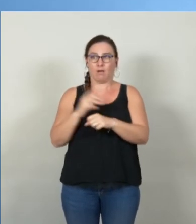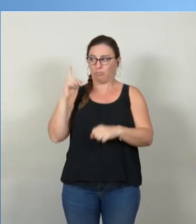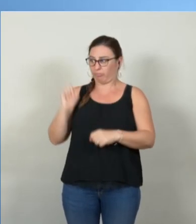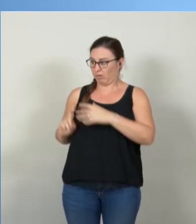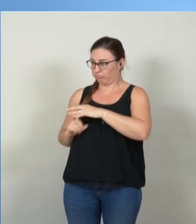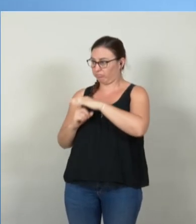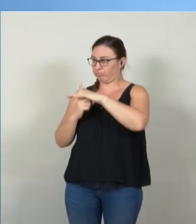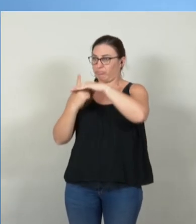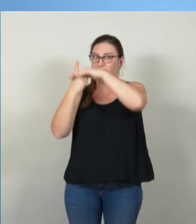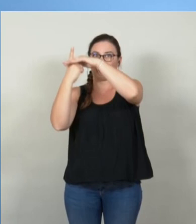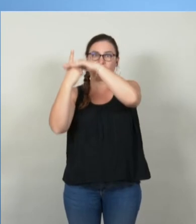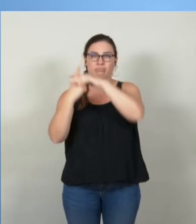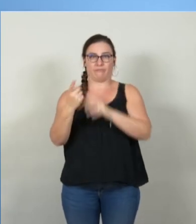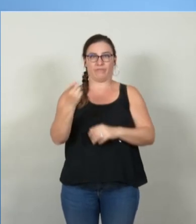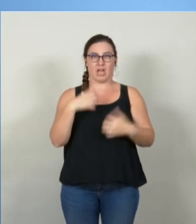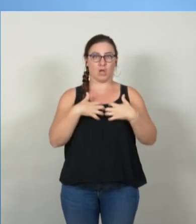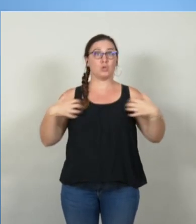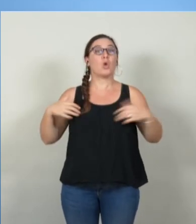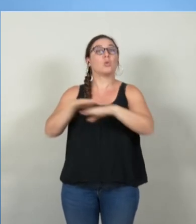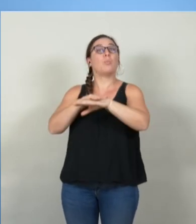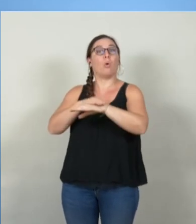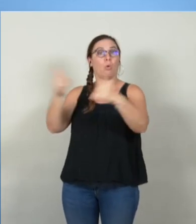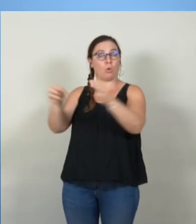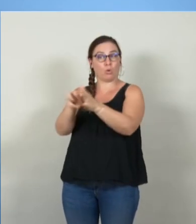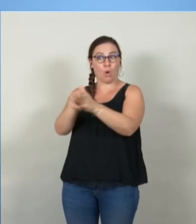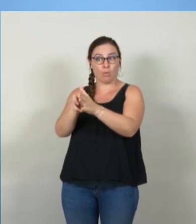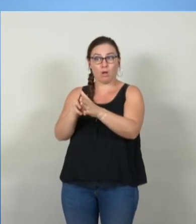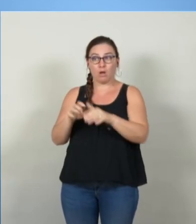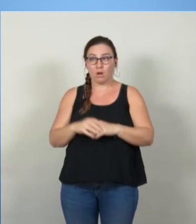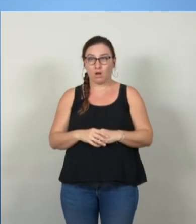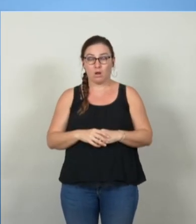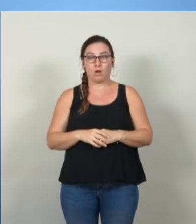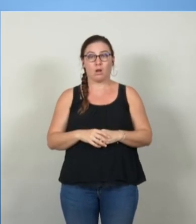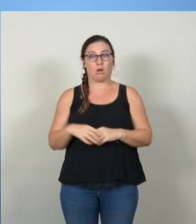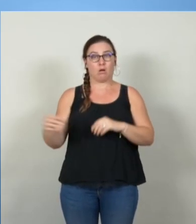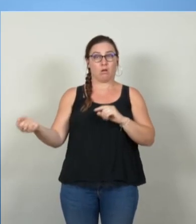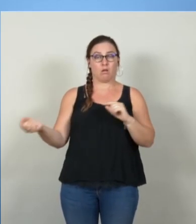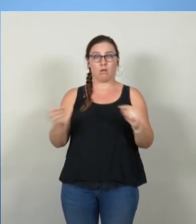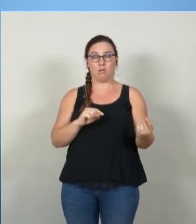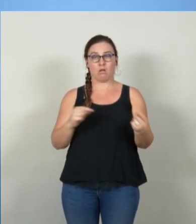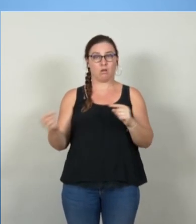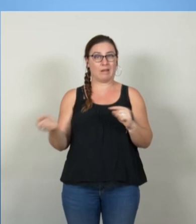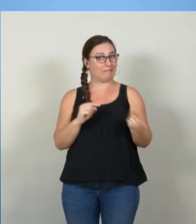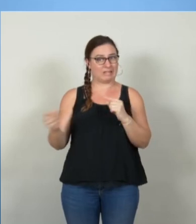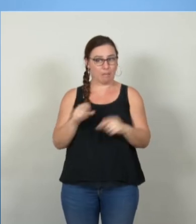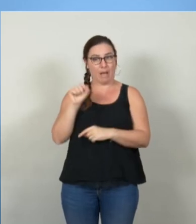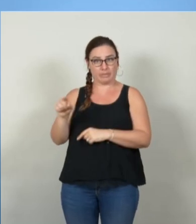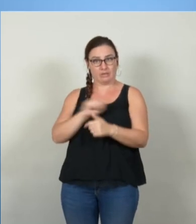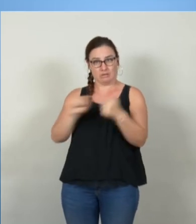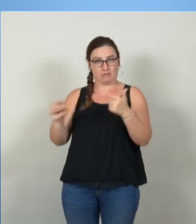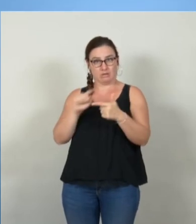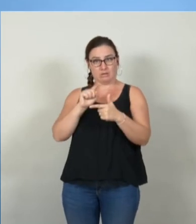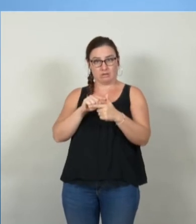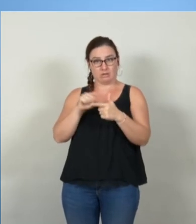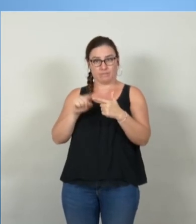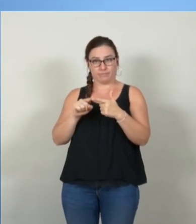de Sciences Po le débat qui a eu lieu à ce sujet là à ces sujets assure